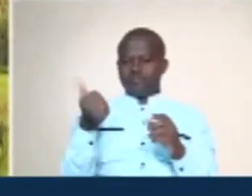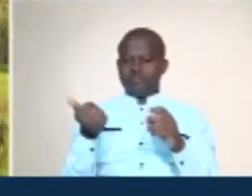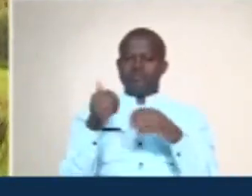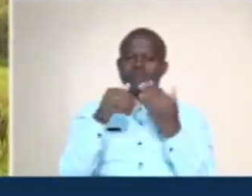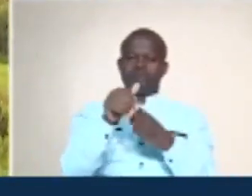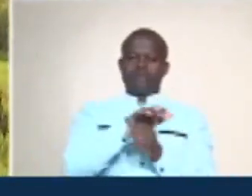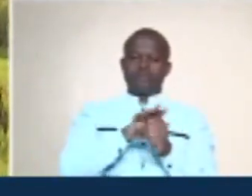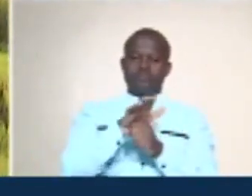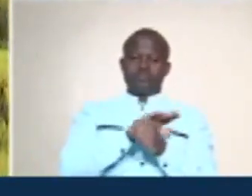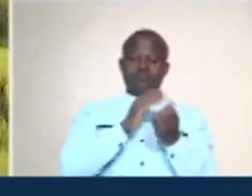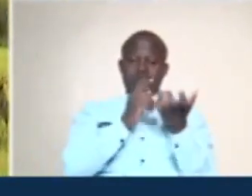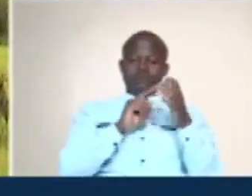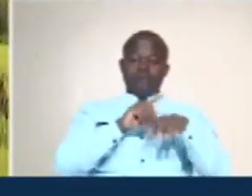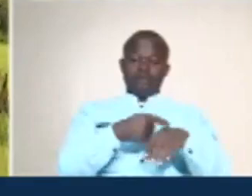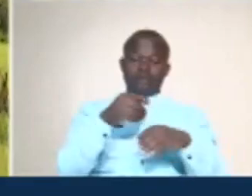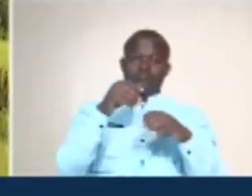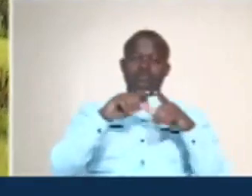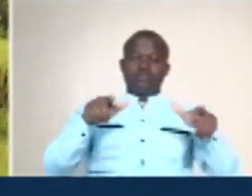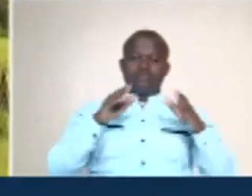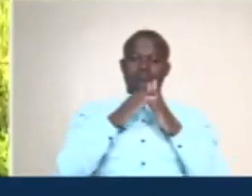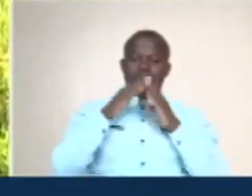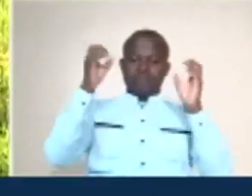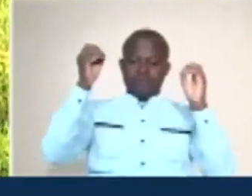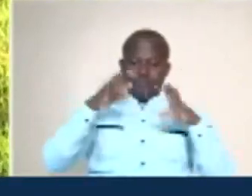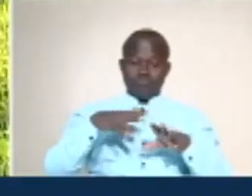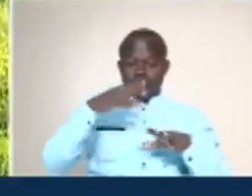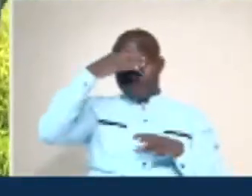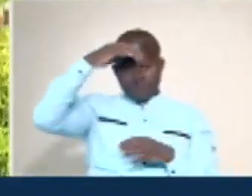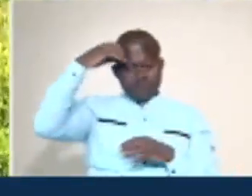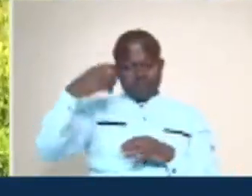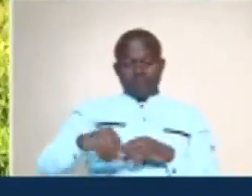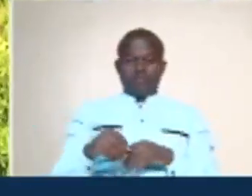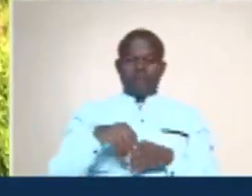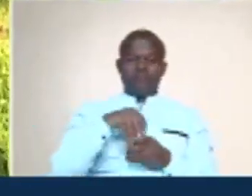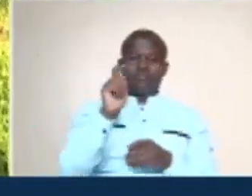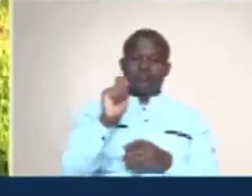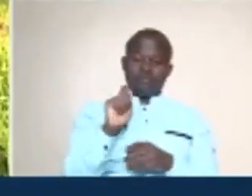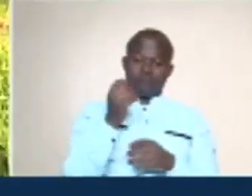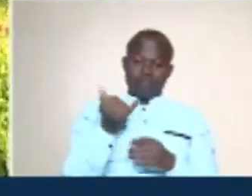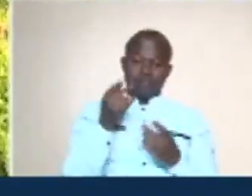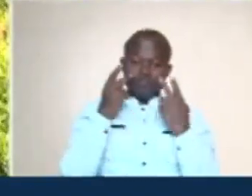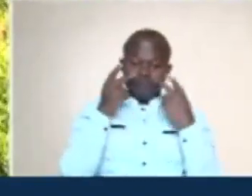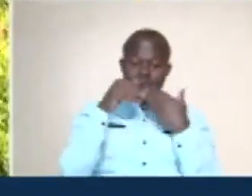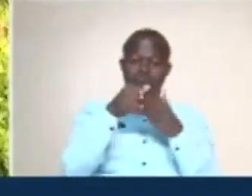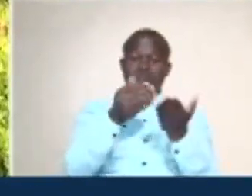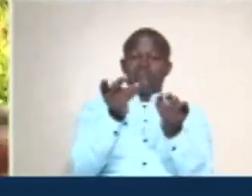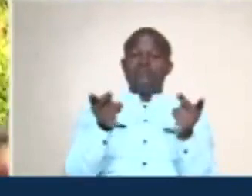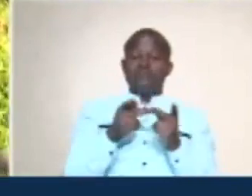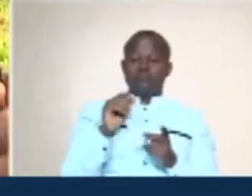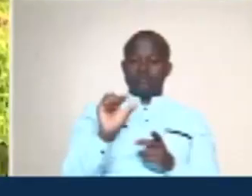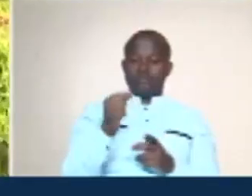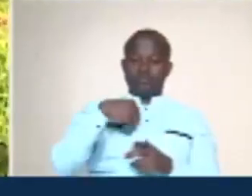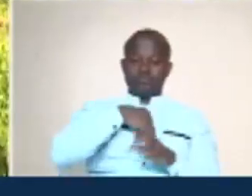gihe ubutaka bwo mu mujyi wa Kigali kandi nabwo ubona umugabo bugasibundi kandi no ku matoilette urabona dufite amparasi matoya kuko umuntu